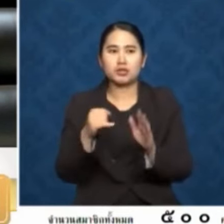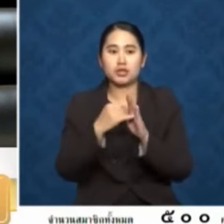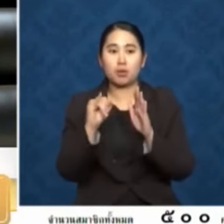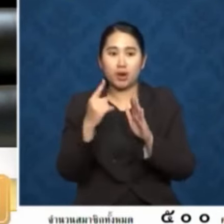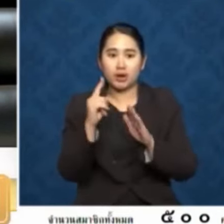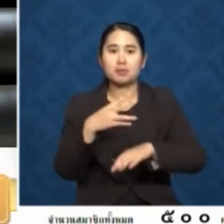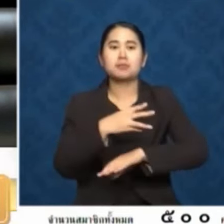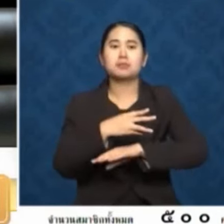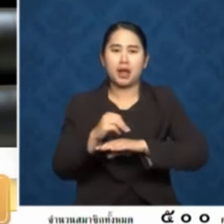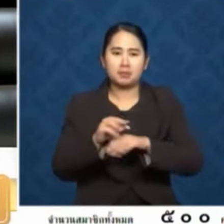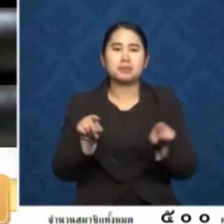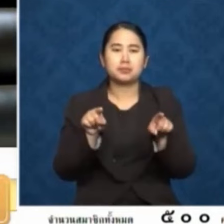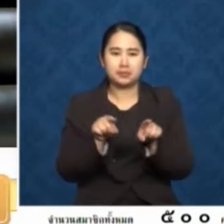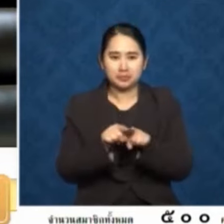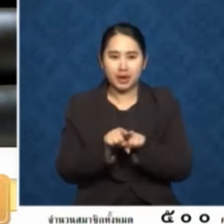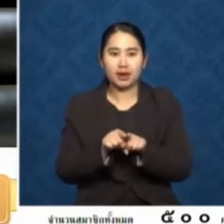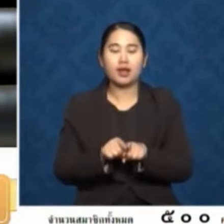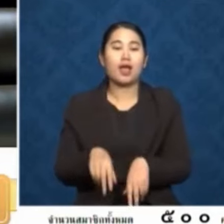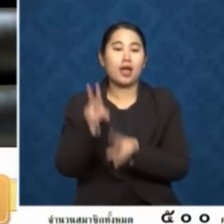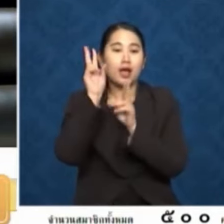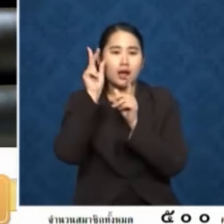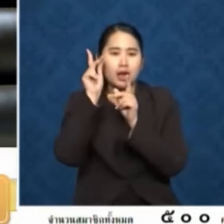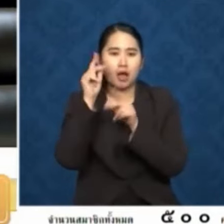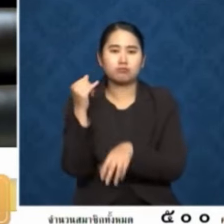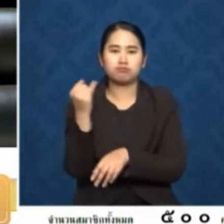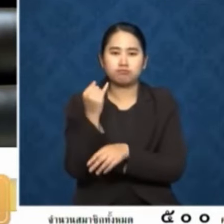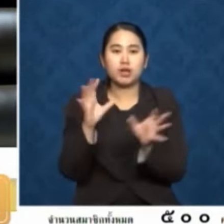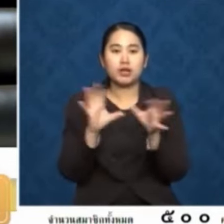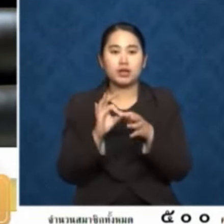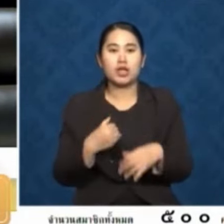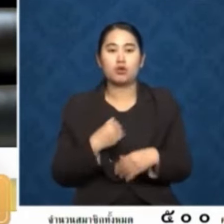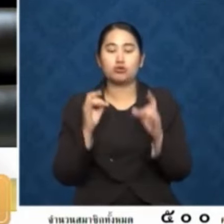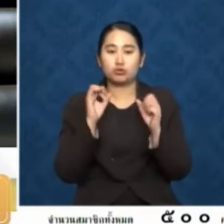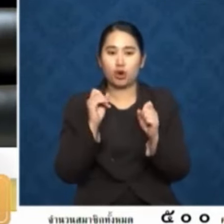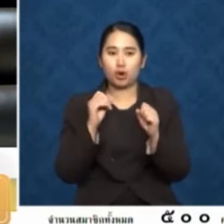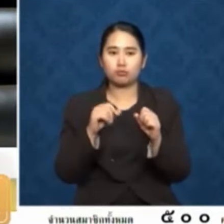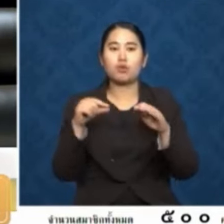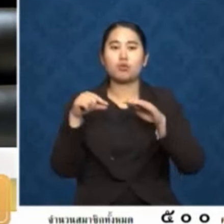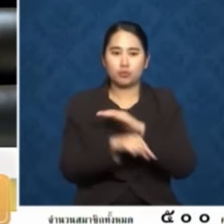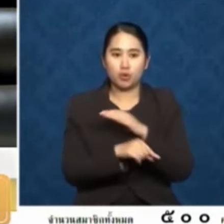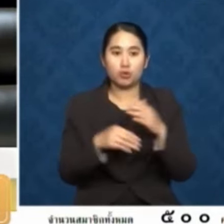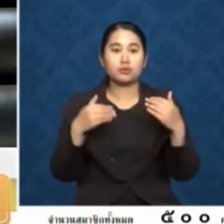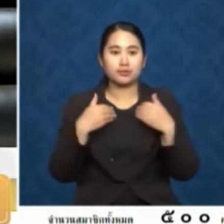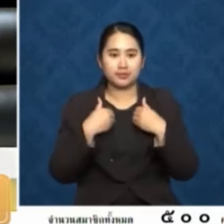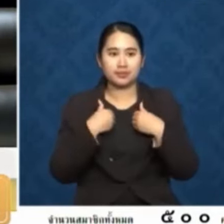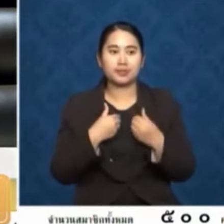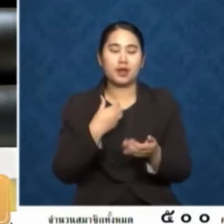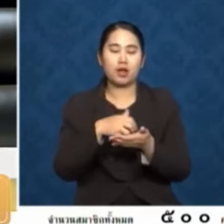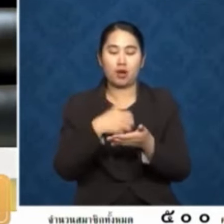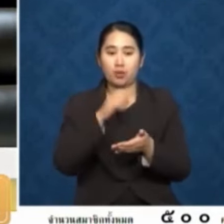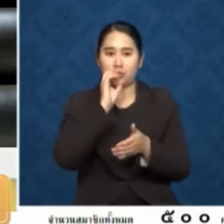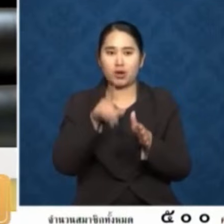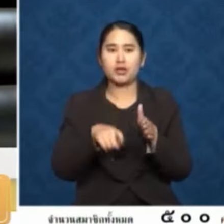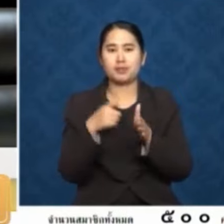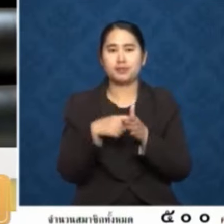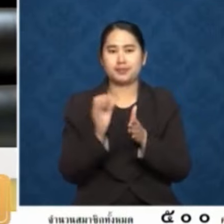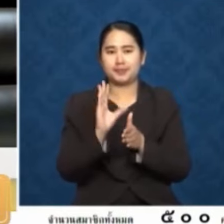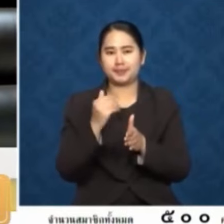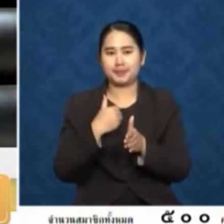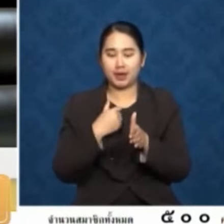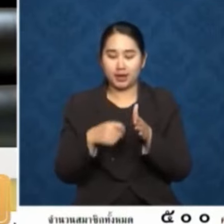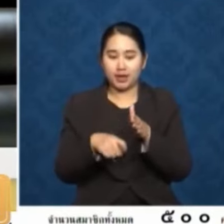คามก็จะเป็นจังหวัดหนึ่งที่มีข่าวเรื่องของการทุจริตในการสอบในช่วงนั้นและเป็นข้ออ้างในการ